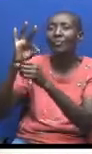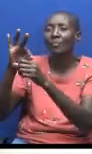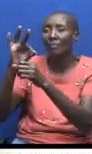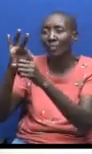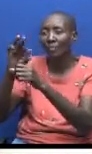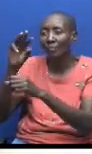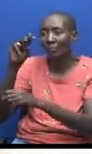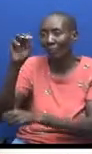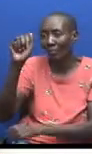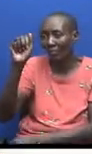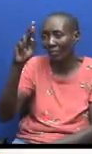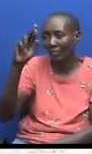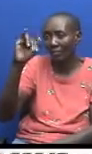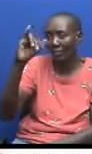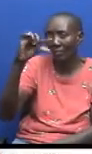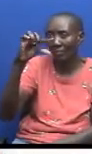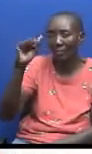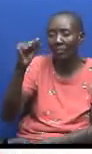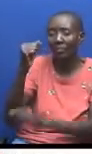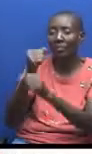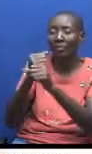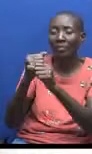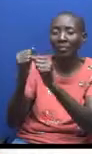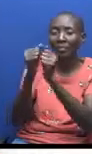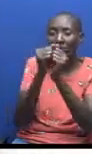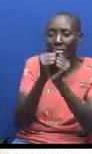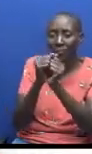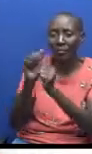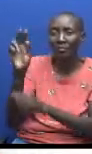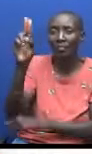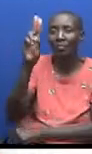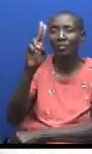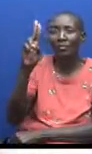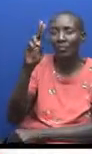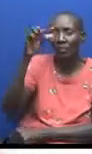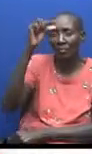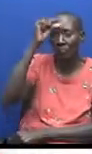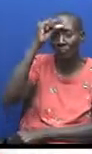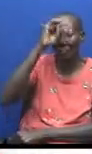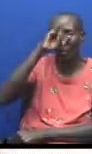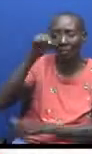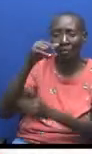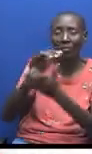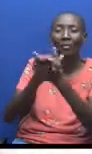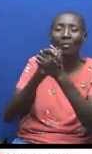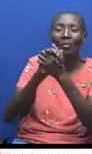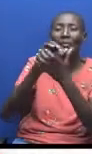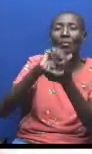ambaye atafanya kazi na Uhuru Kenyatta na serikali ya Jubilee kubadilisha Kibra.